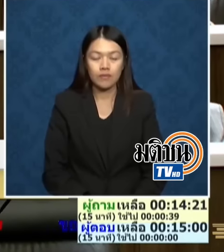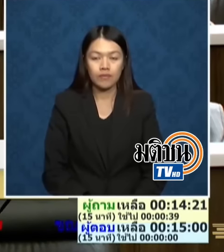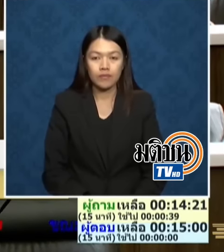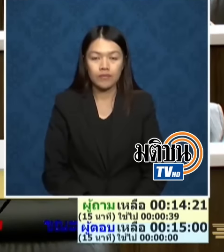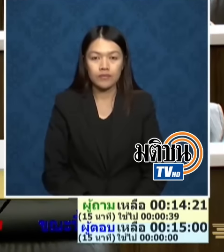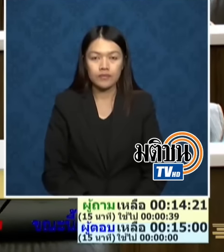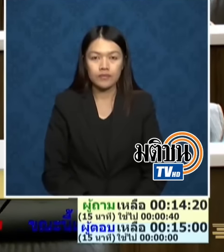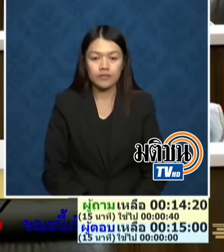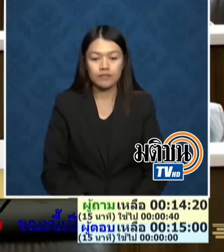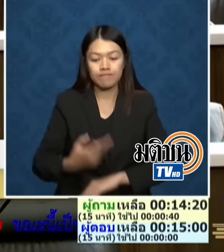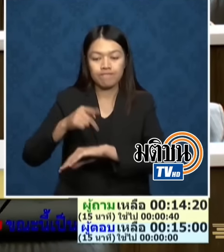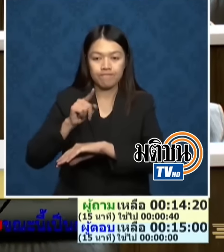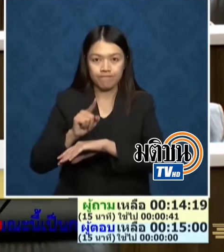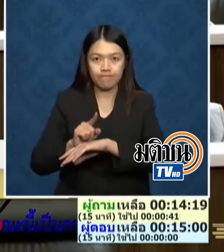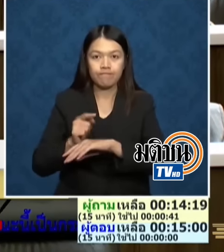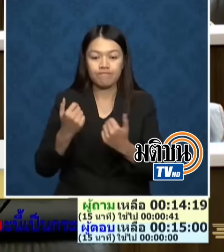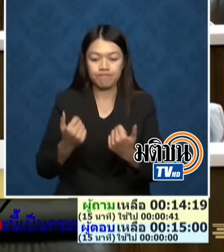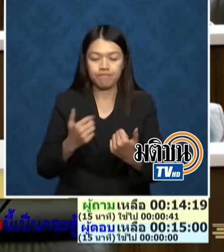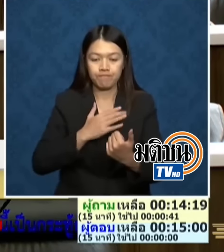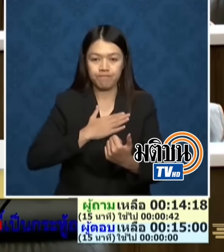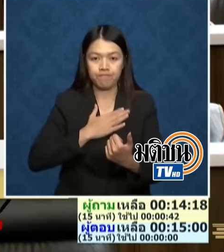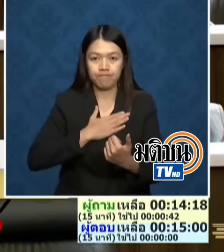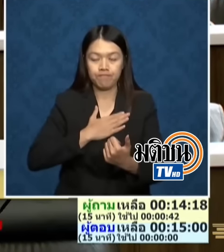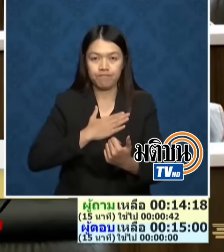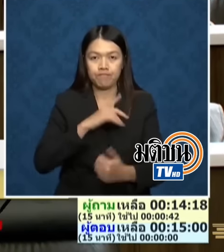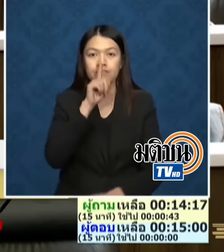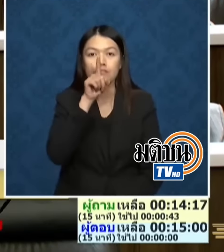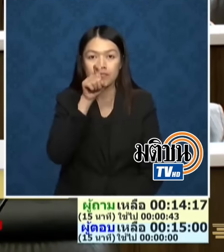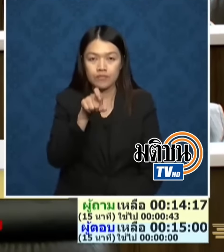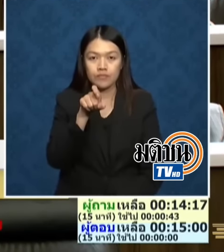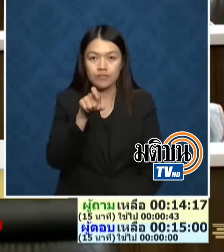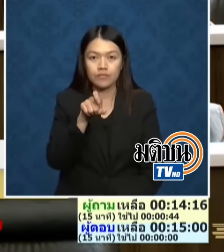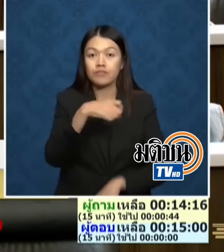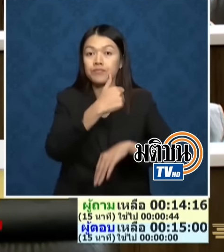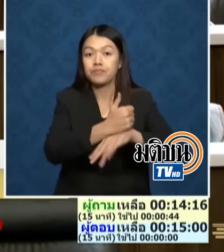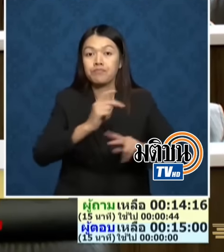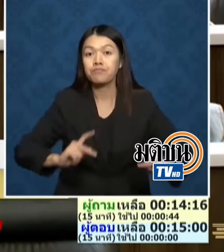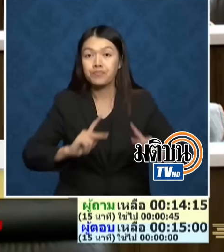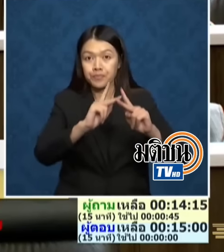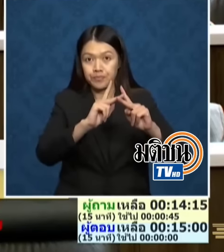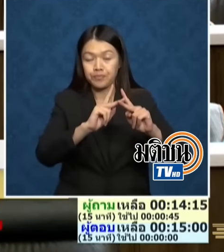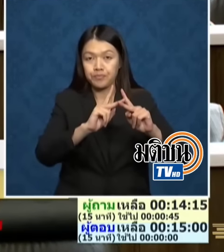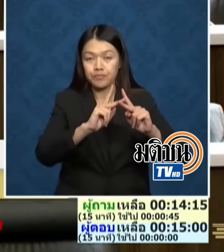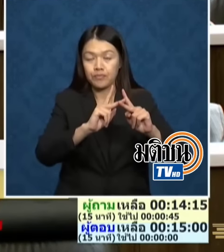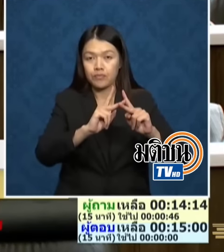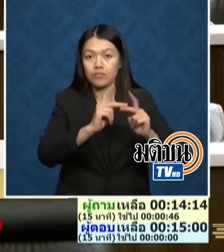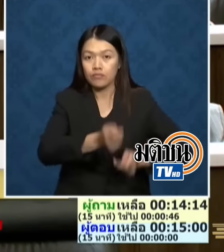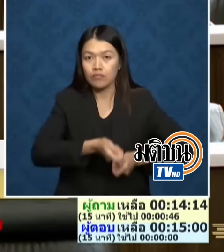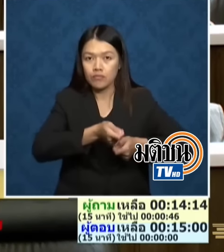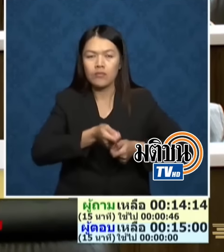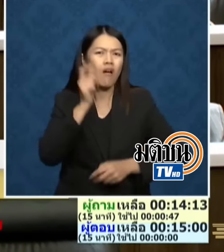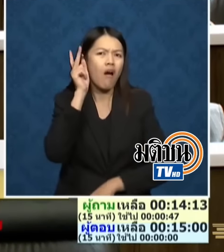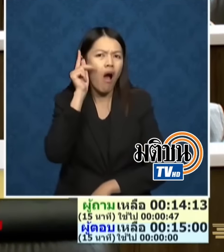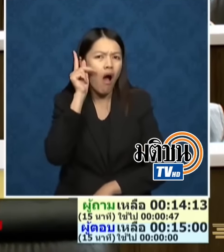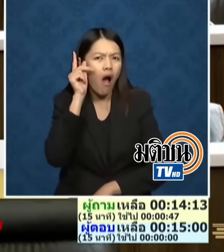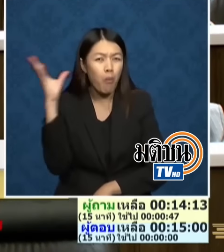ท่ปทานครับวันนี้ผมก็อยากจะถามท่านรนตีในประเด็นที่เป็นข่าวขึ้